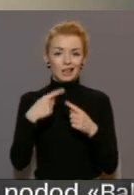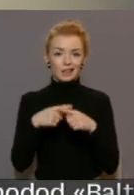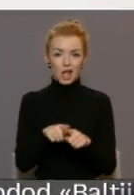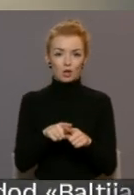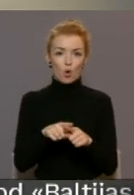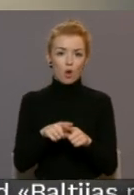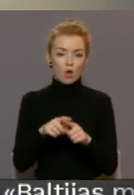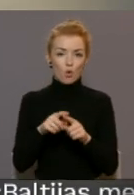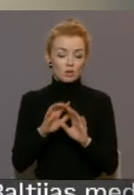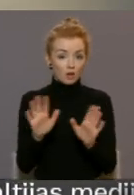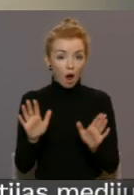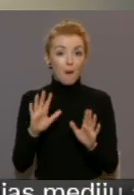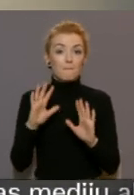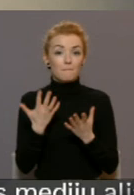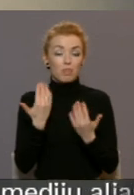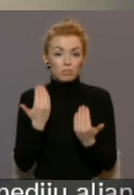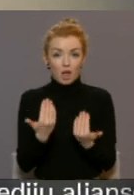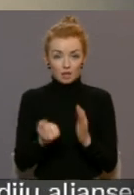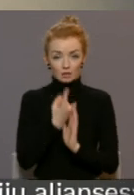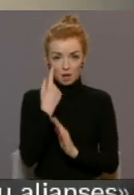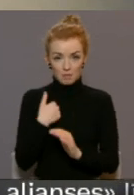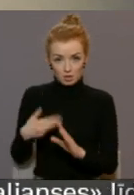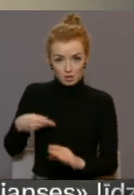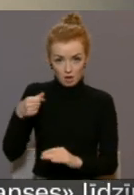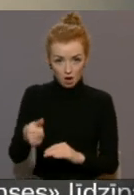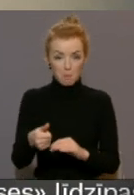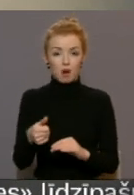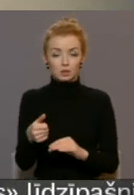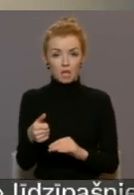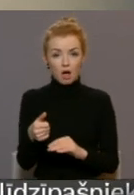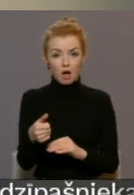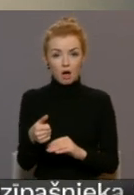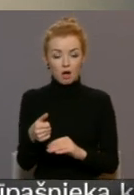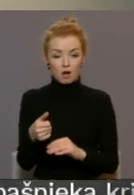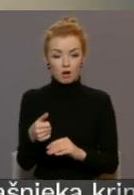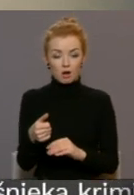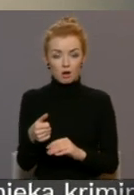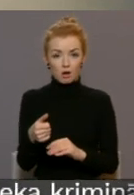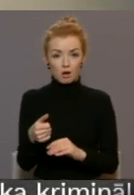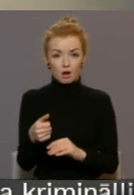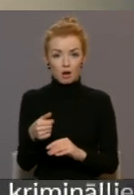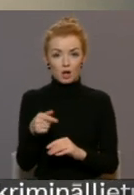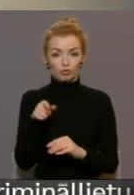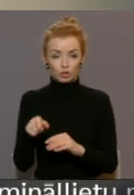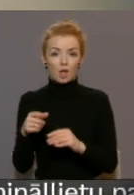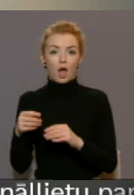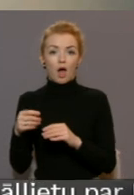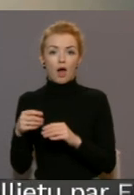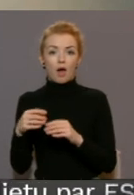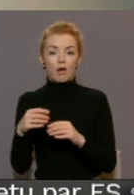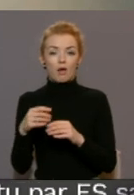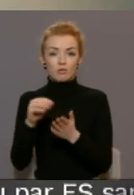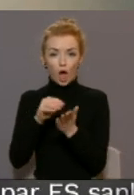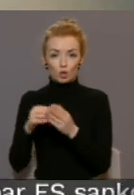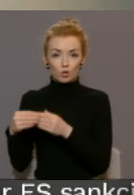tehnoloģiski iekārti. Šobrīd pēc loģikas iznāk man jāmaksā šīs datu nesēju atlīdzība par